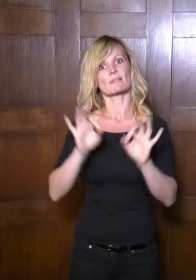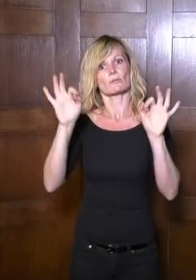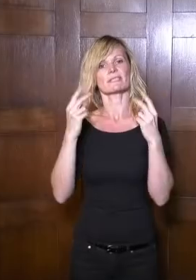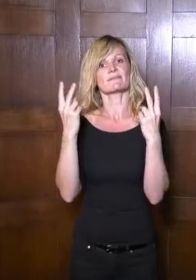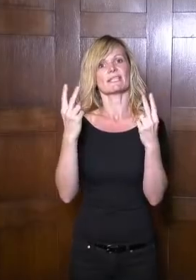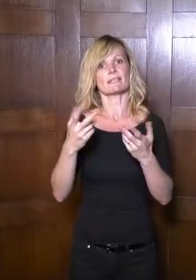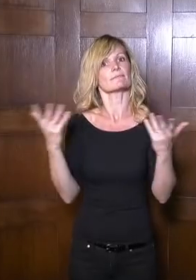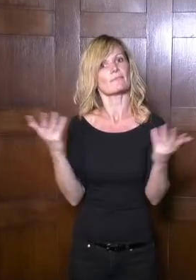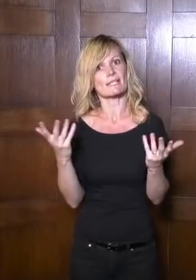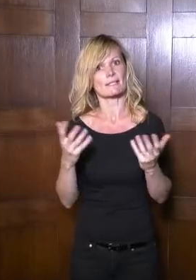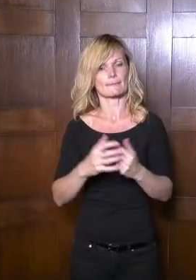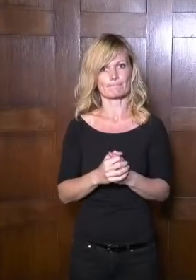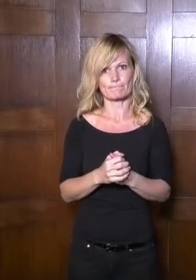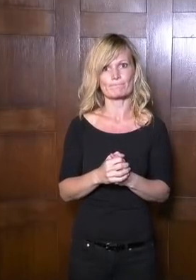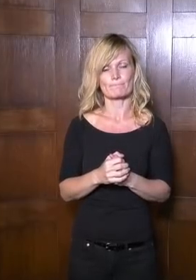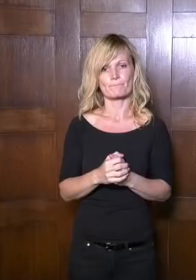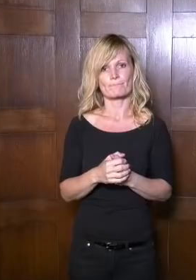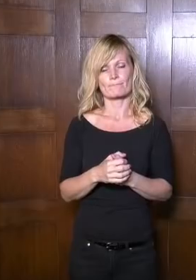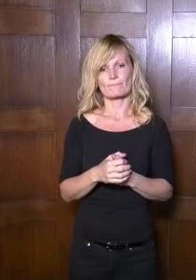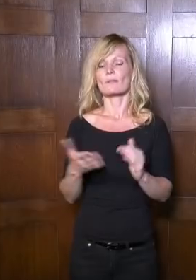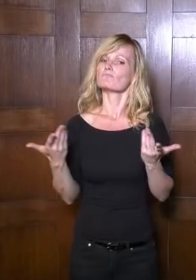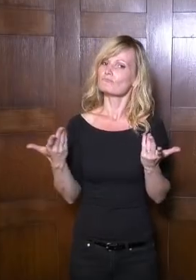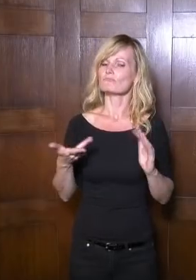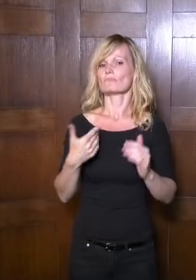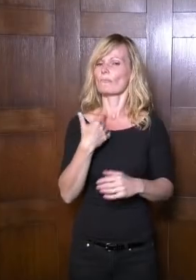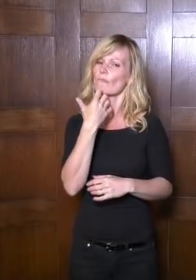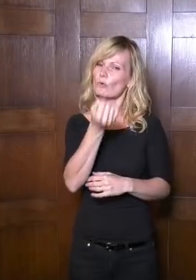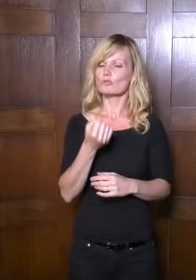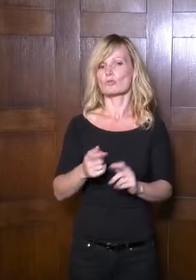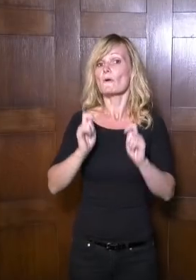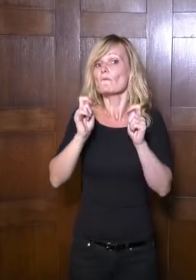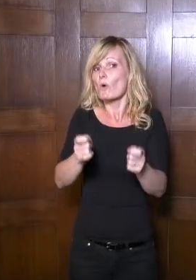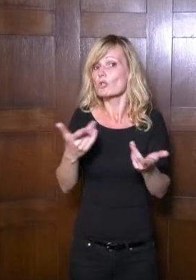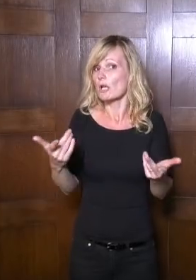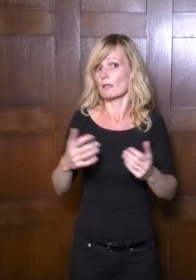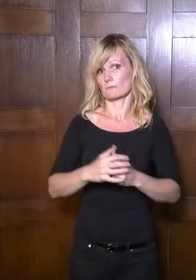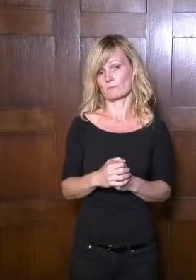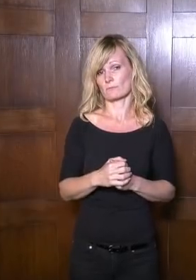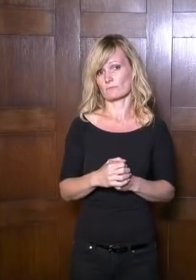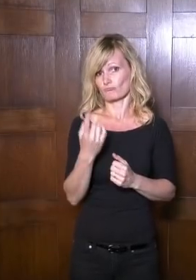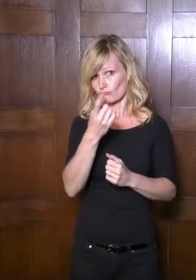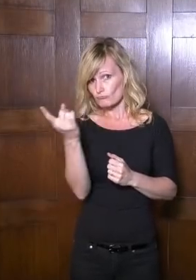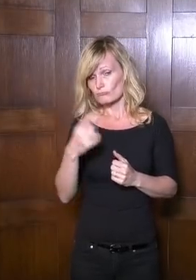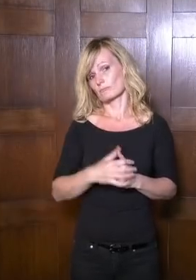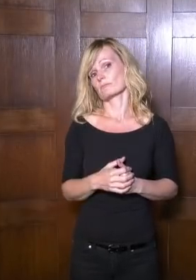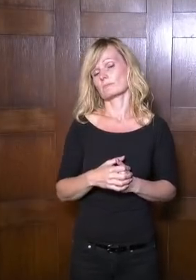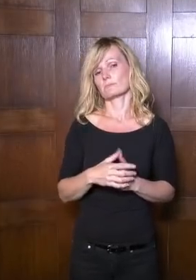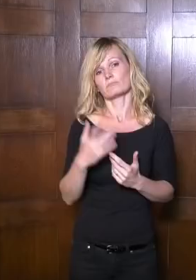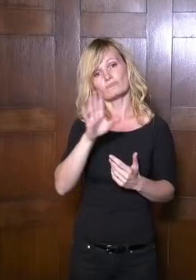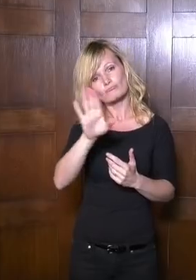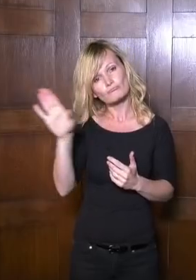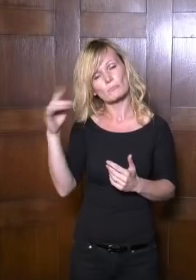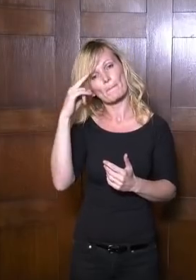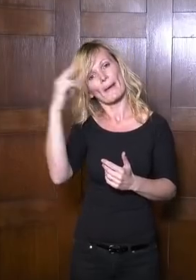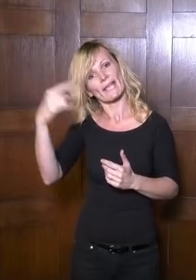wichtig herausgestellt haben. Ich mag Ihnen folgenden Vorschlag machen: Wenn Sie dann eine Position formulieren, von der